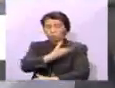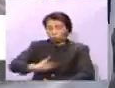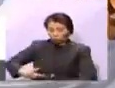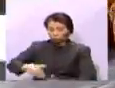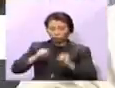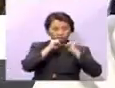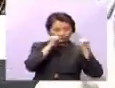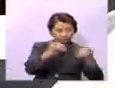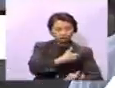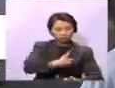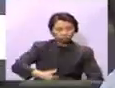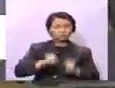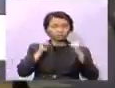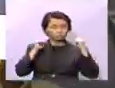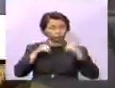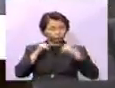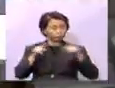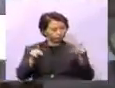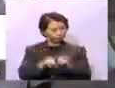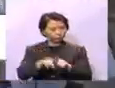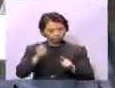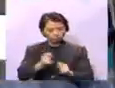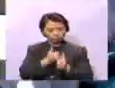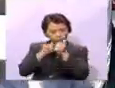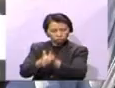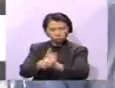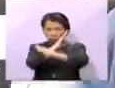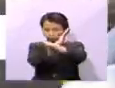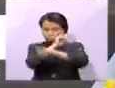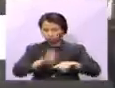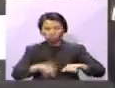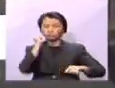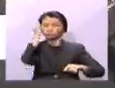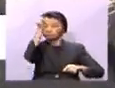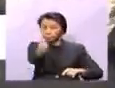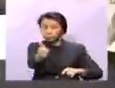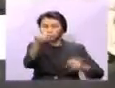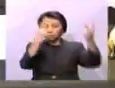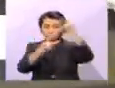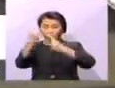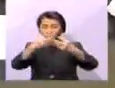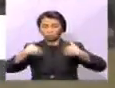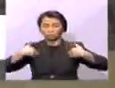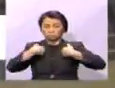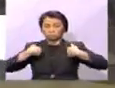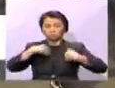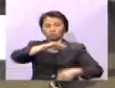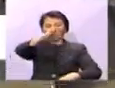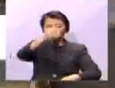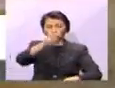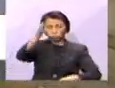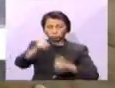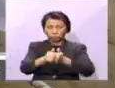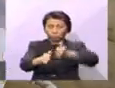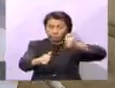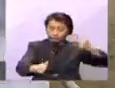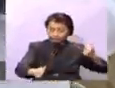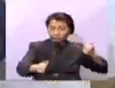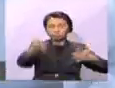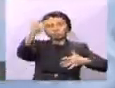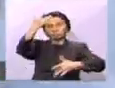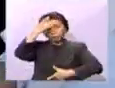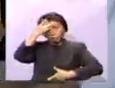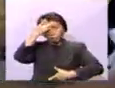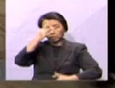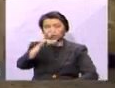Syarikat umrah persendirian untuk mematuhi larangan untuk tidak melawat ke ladang unta bagi mengelakkan mereka dijangkiti